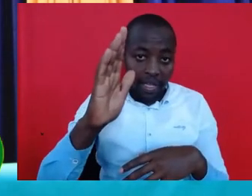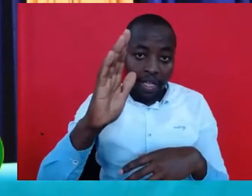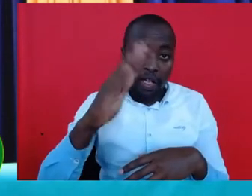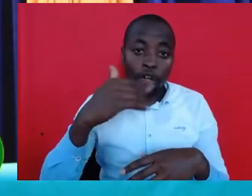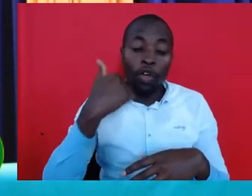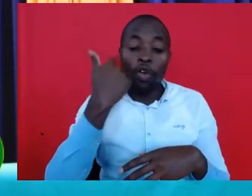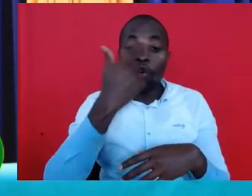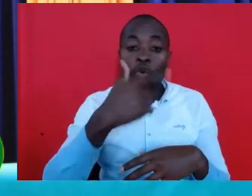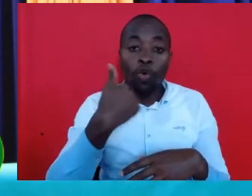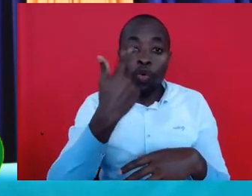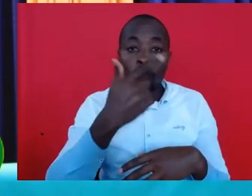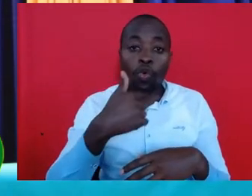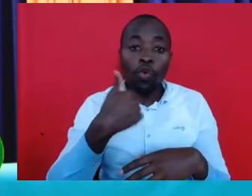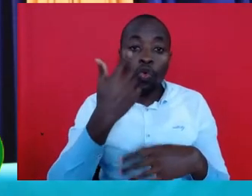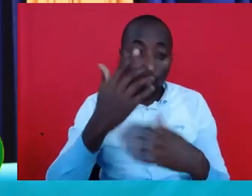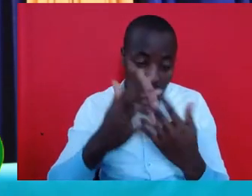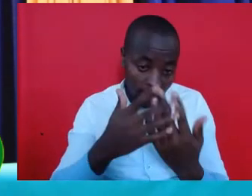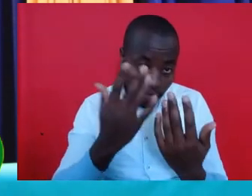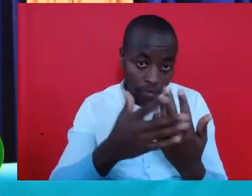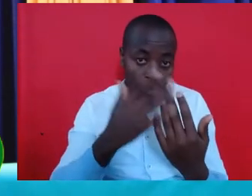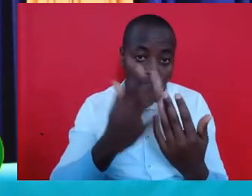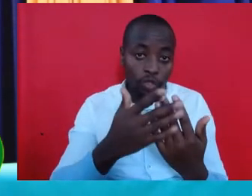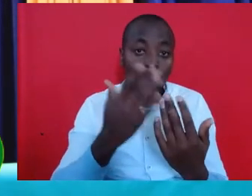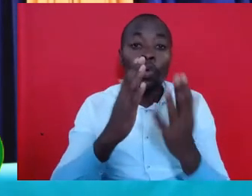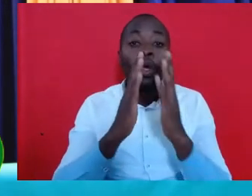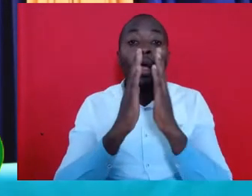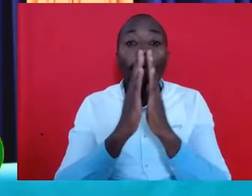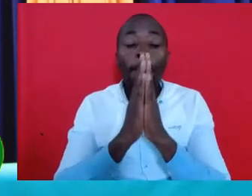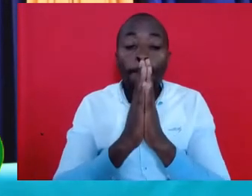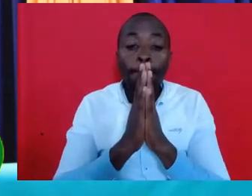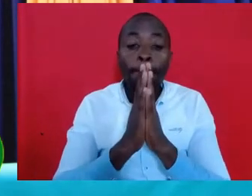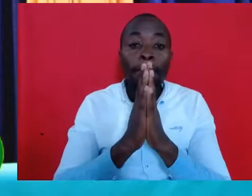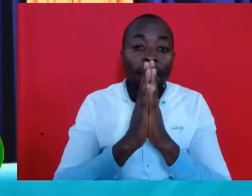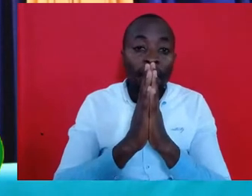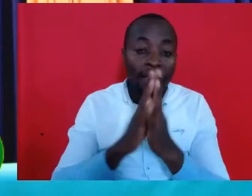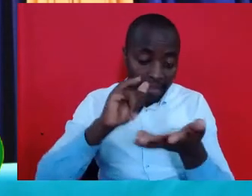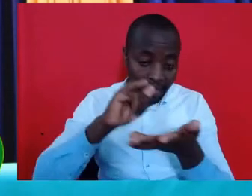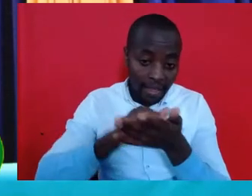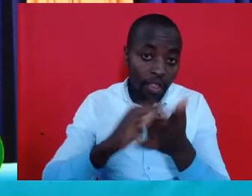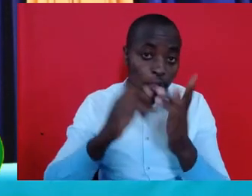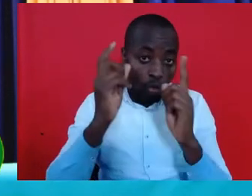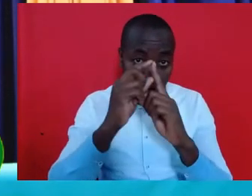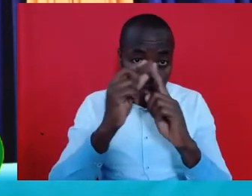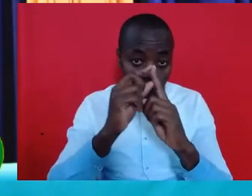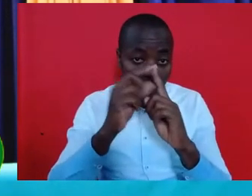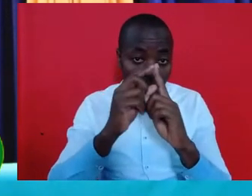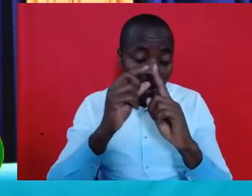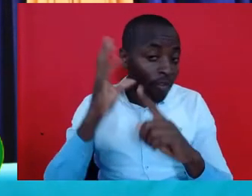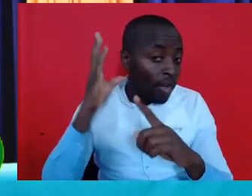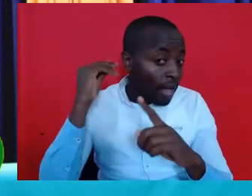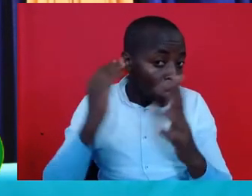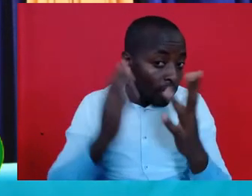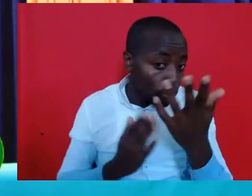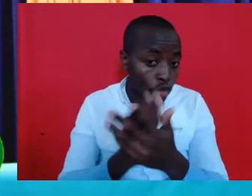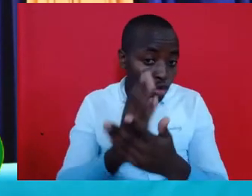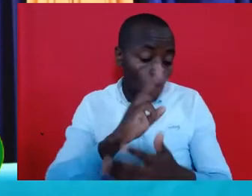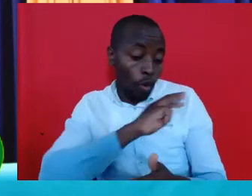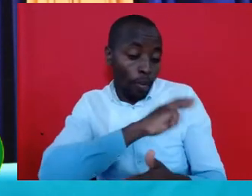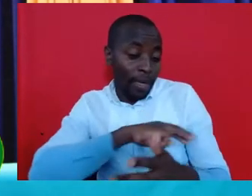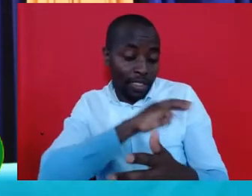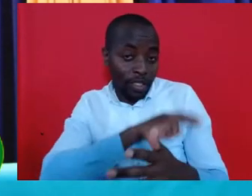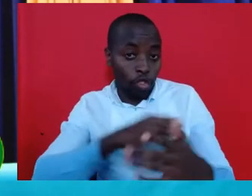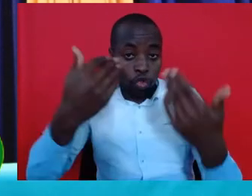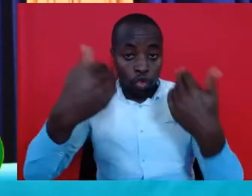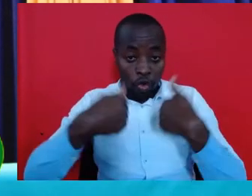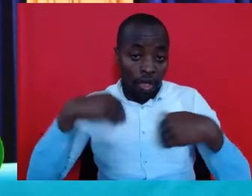Tujalie twakusihi maneno tuliyasikia leo kwa masikio yetu kwa neema, ili apate kuzaa matunda ya